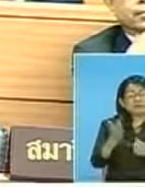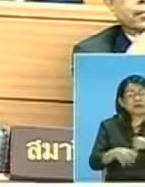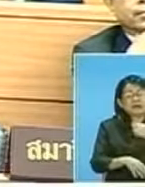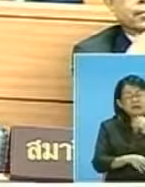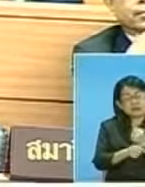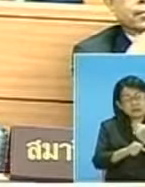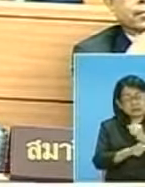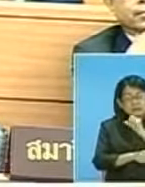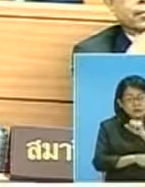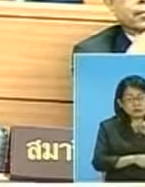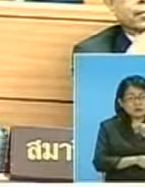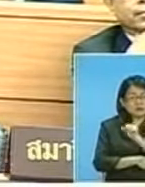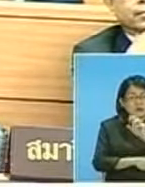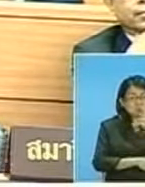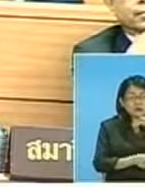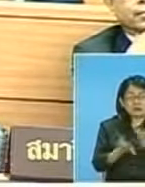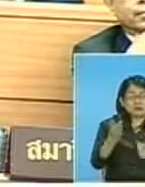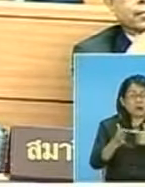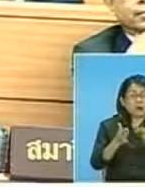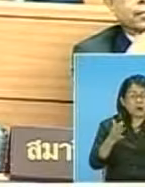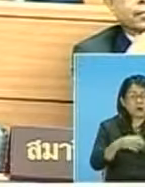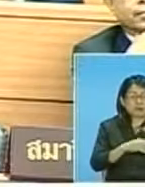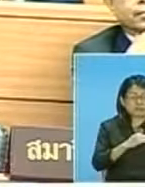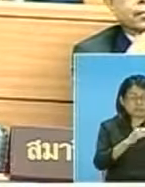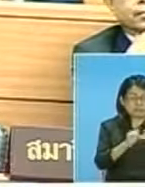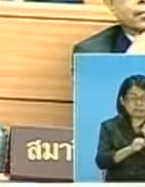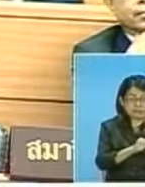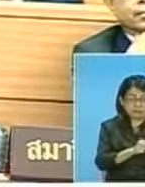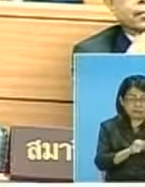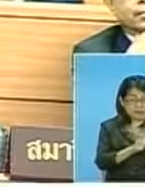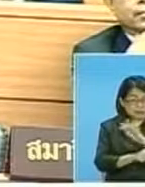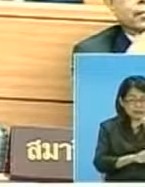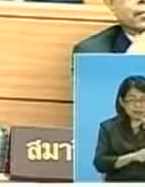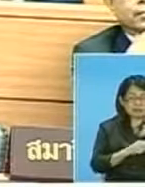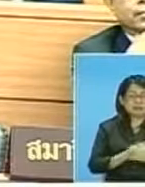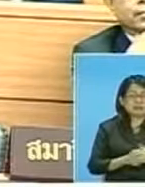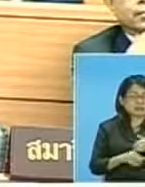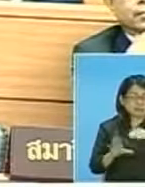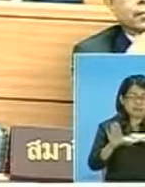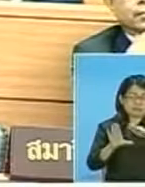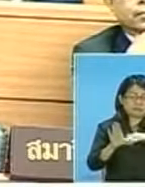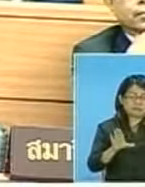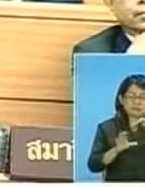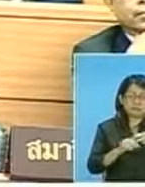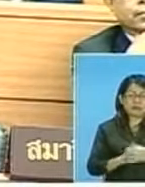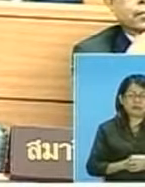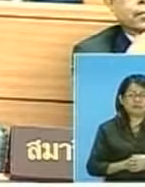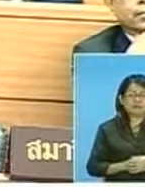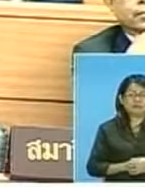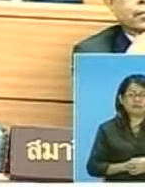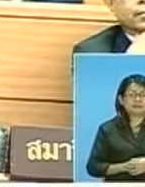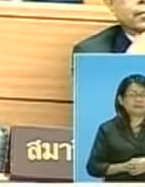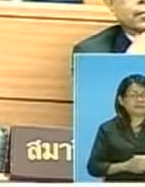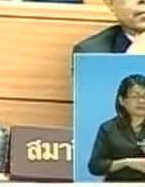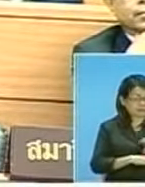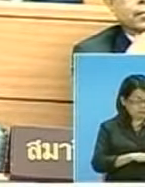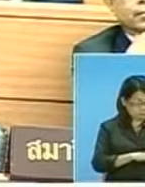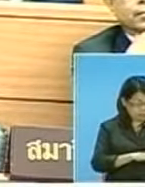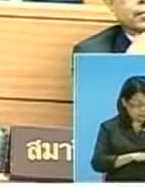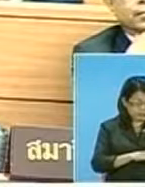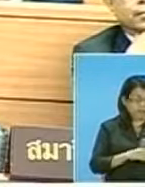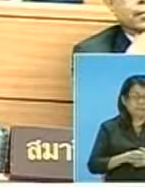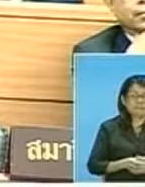ส.ว.แต่ว่าออกพ้นจากตำแหน่งมาไม่เกิน3ปีก็ไม่ควรจะให้ลงสมัครนะครับท่านประธานที่เค